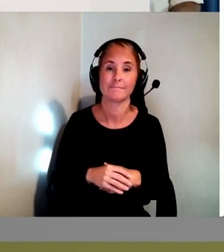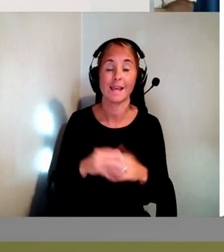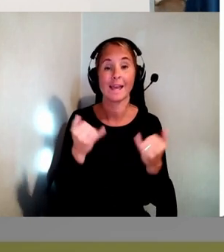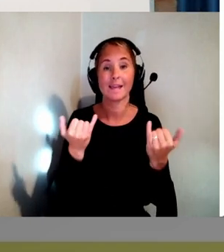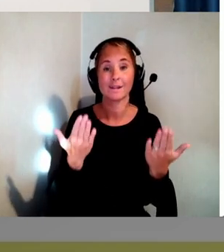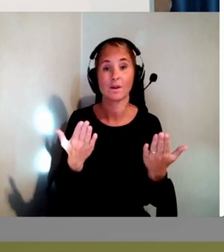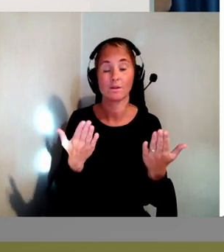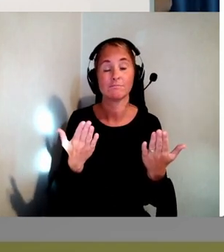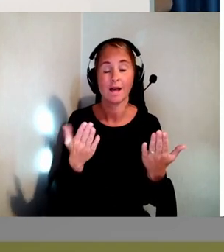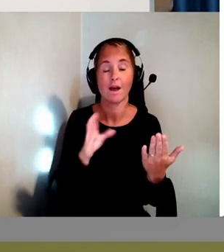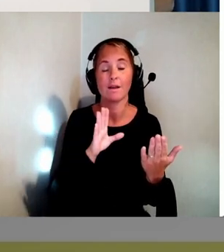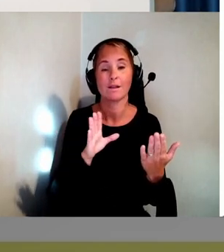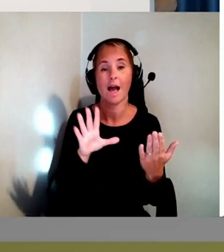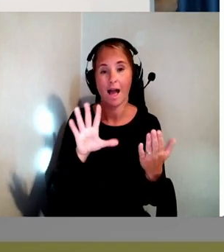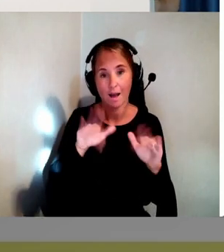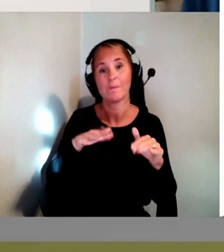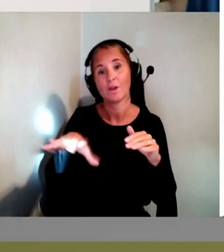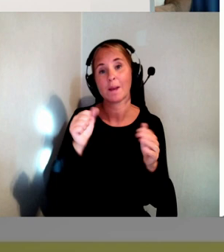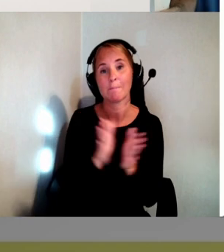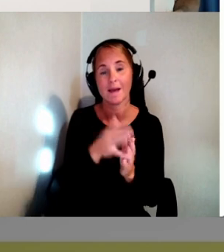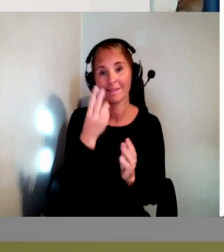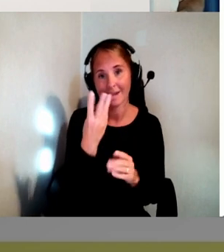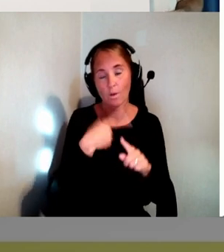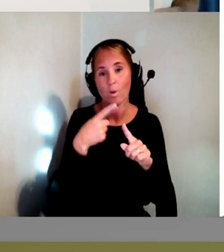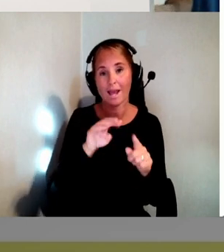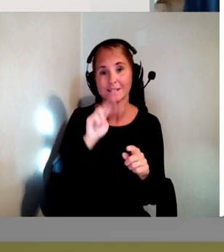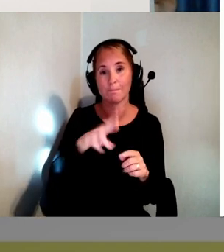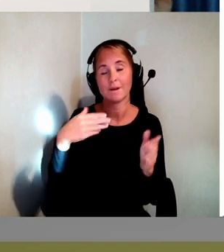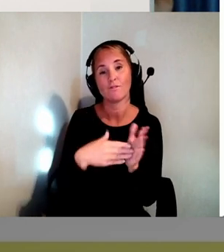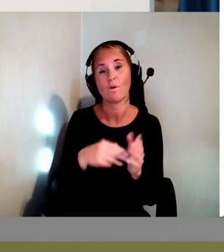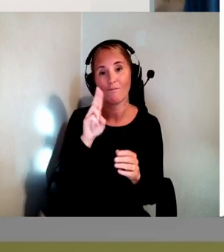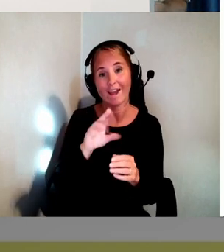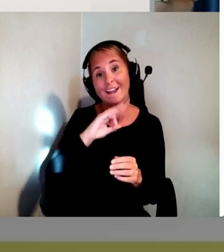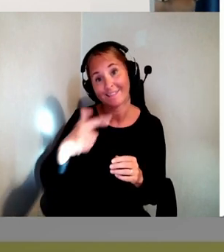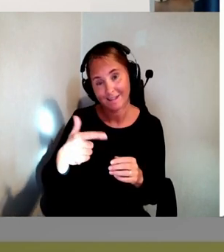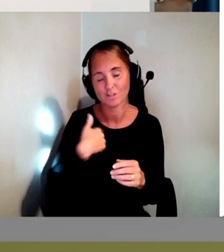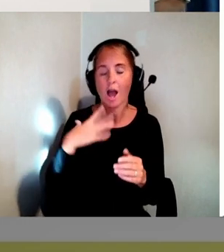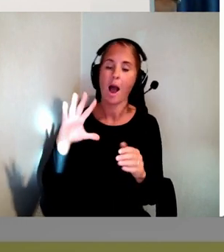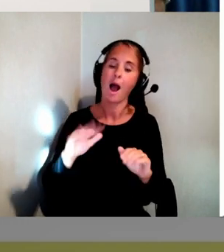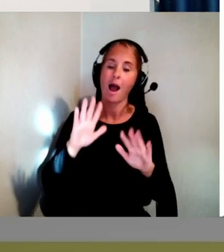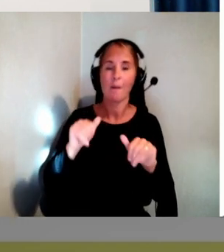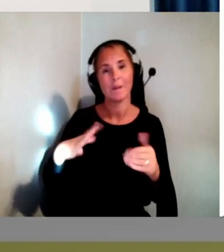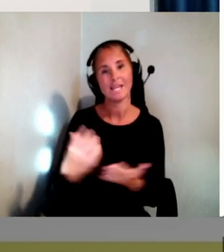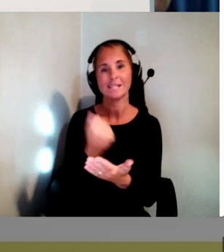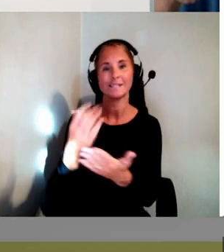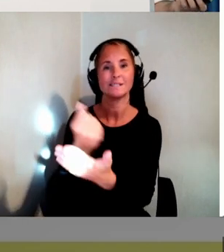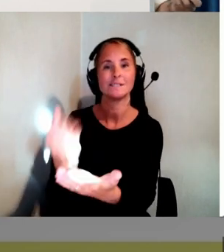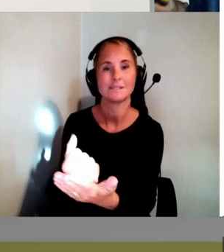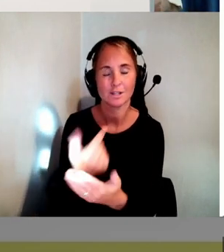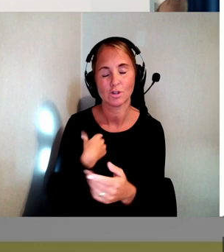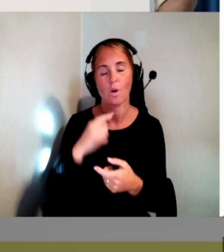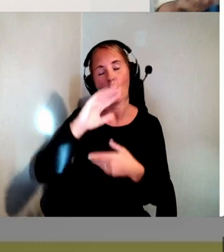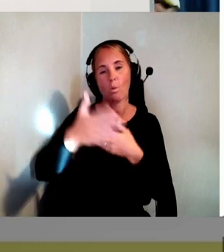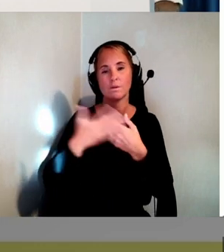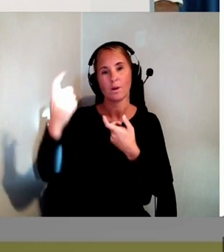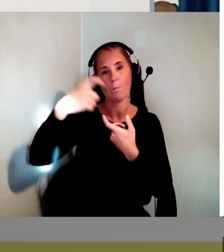verkligheten som jag har hittat Jag kommer återknyta till de kraven som jag pratade om tidigare alltså visa problemet